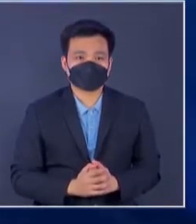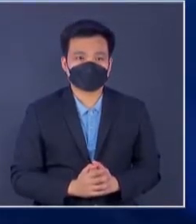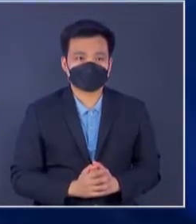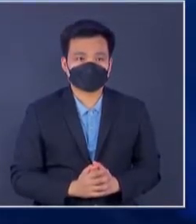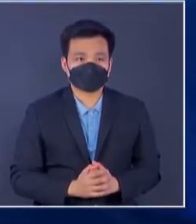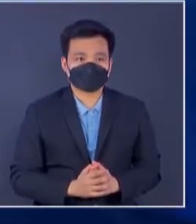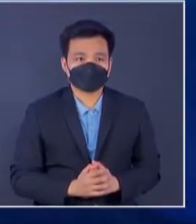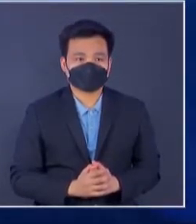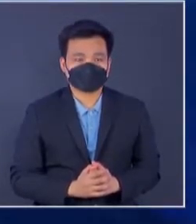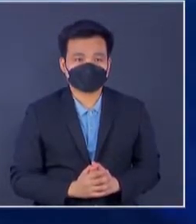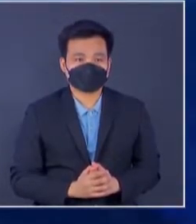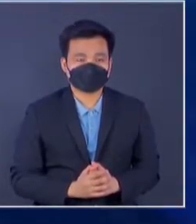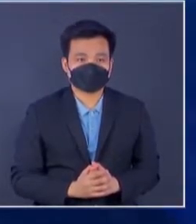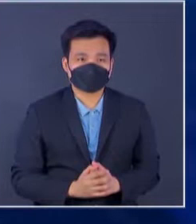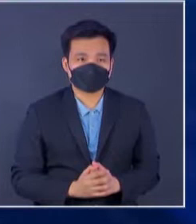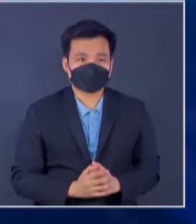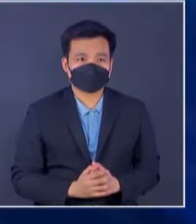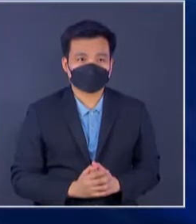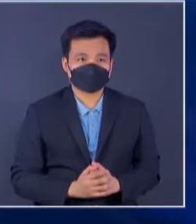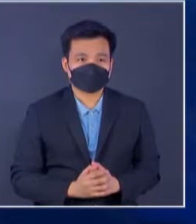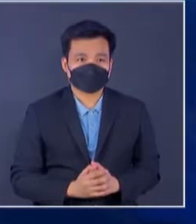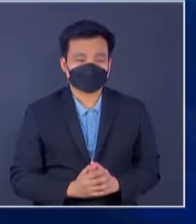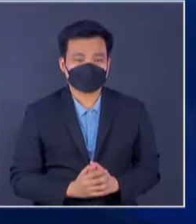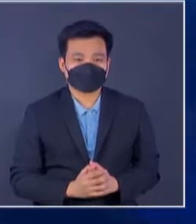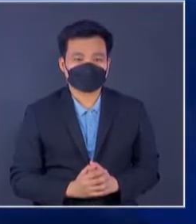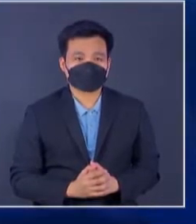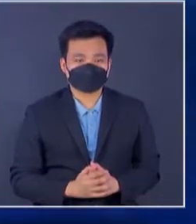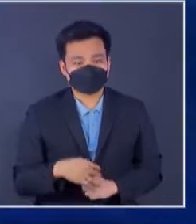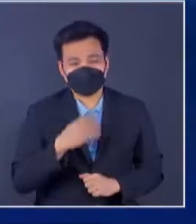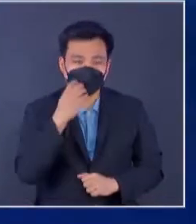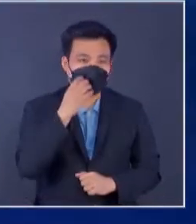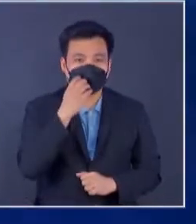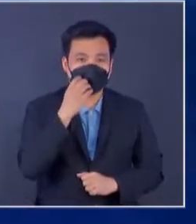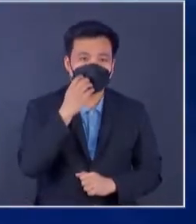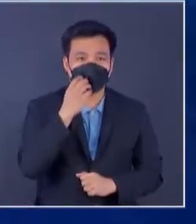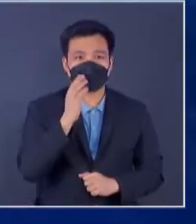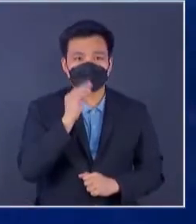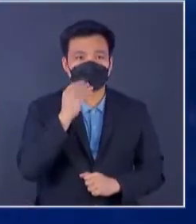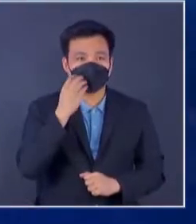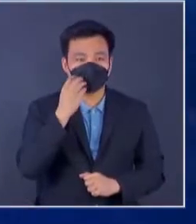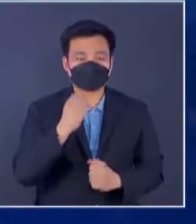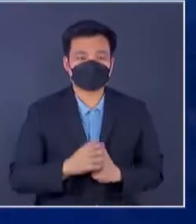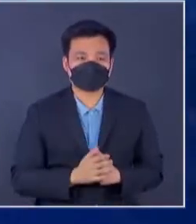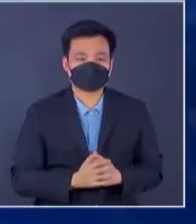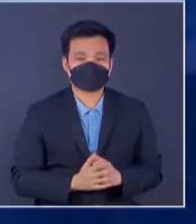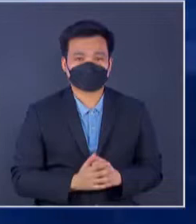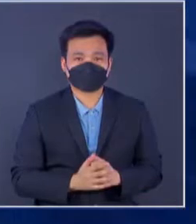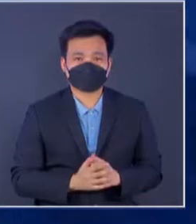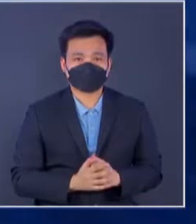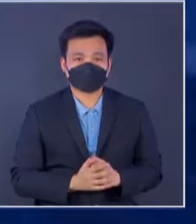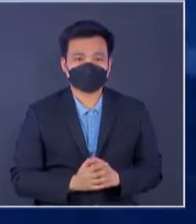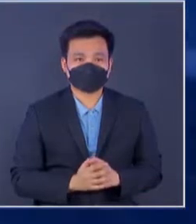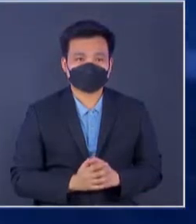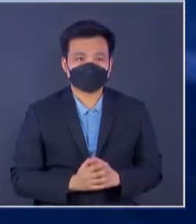อยู่บ้านอยู่บ้านไ ปซ้าย ออกว ่ า40 ไ หมถาม เลยออกว่า40ไหมไปไปอยู่ได้ไ ปเป็นไง